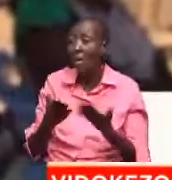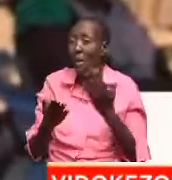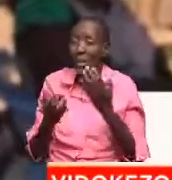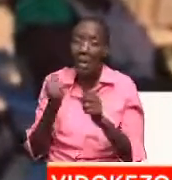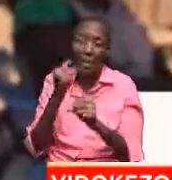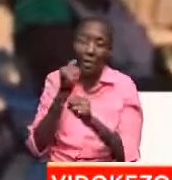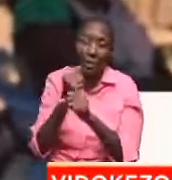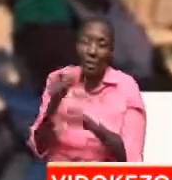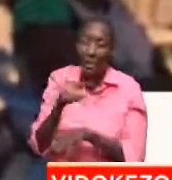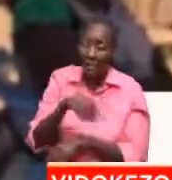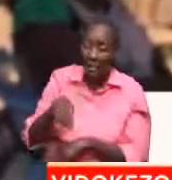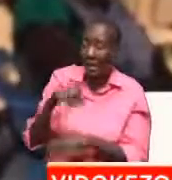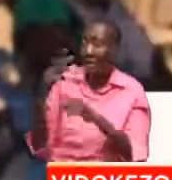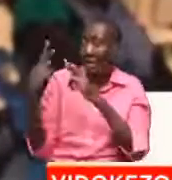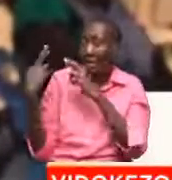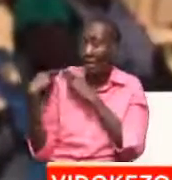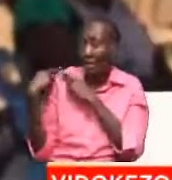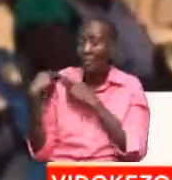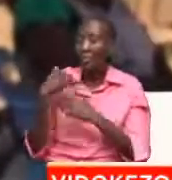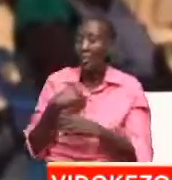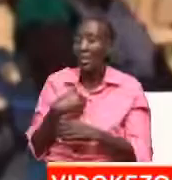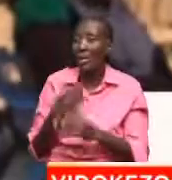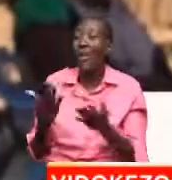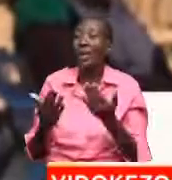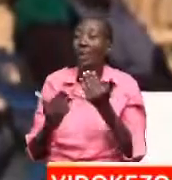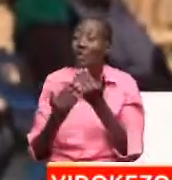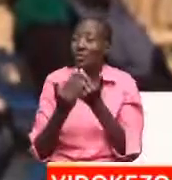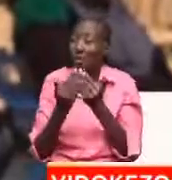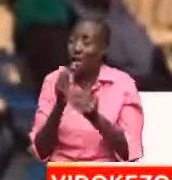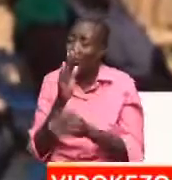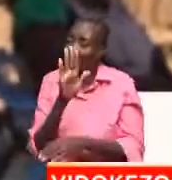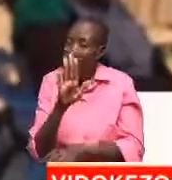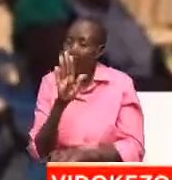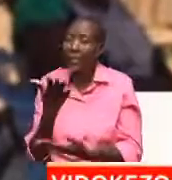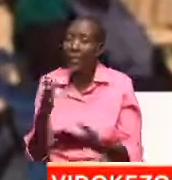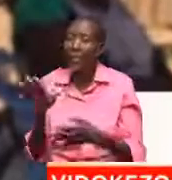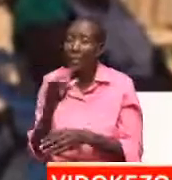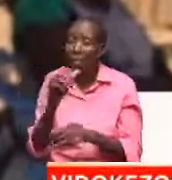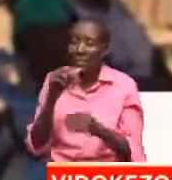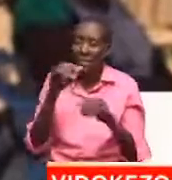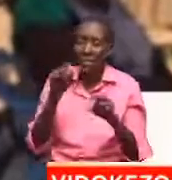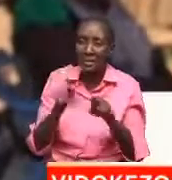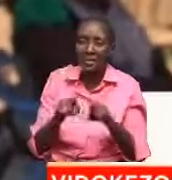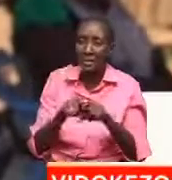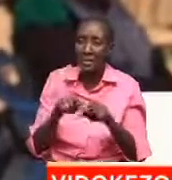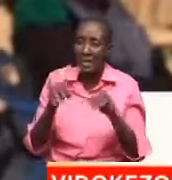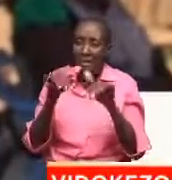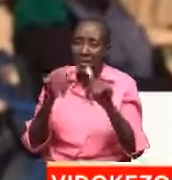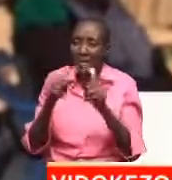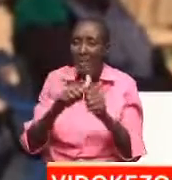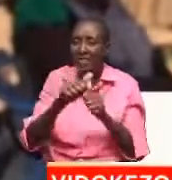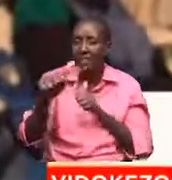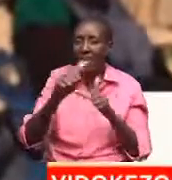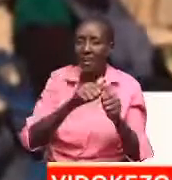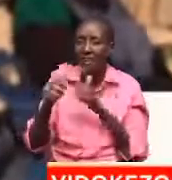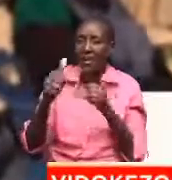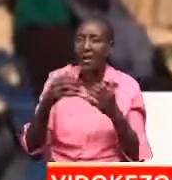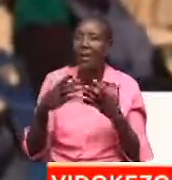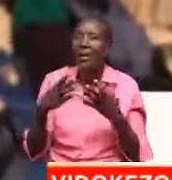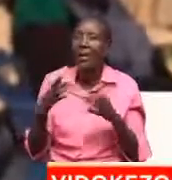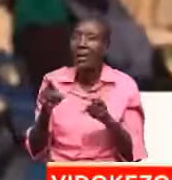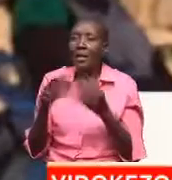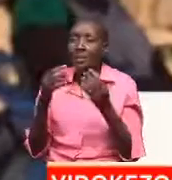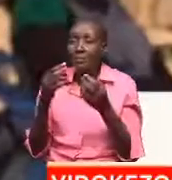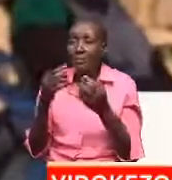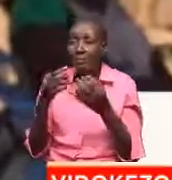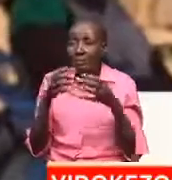sisi wenye tuchukue majukumu ya kuangalia wanakaa mbali mbali kidogo. Juu wengi wanaumia, wanategemea soko. Na soko